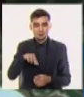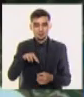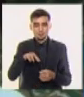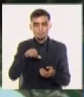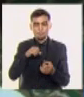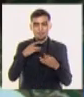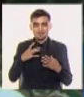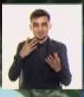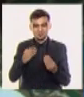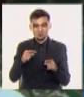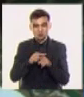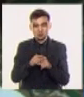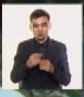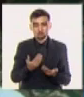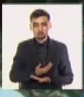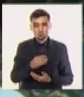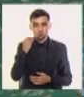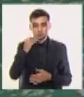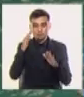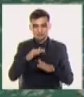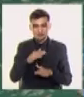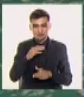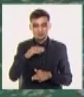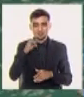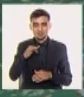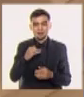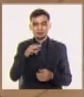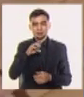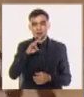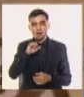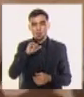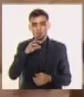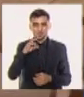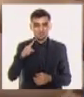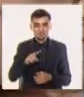перед соотечественниками, проживающими в Турции, в честь празднования праздника Наурыз.